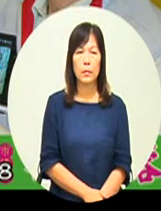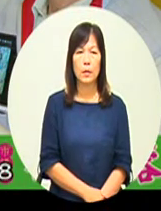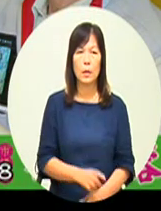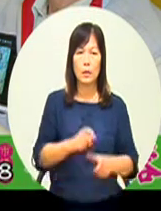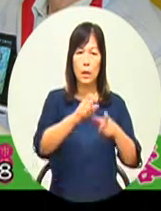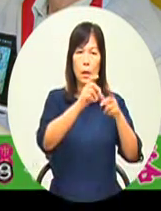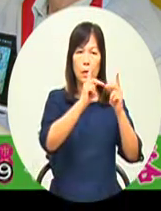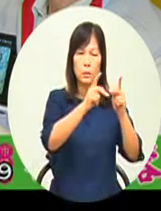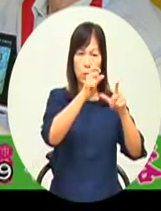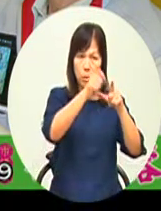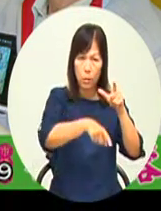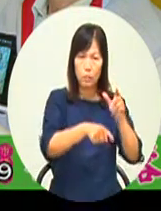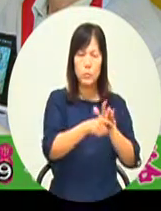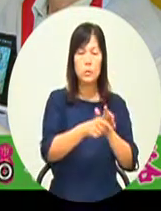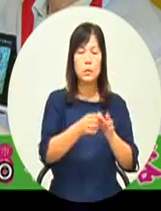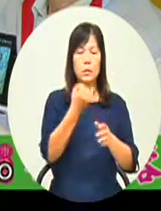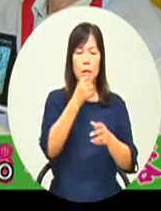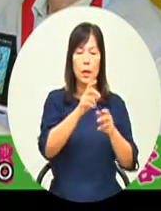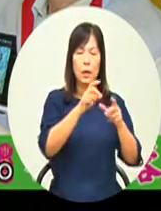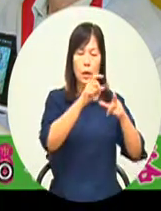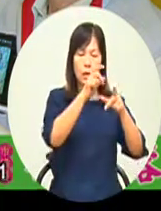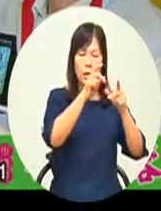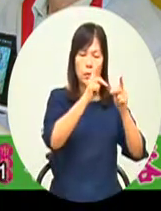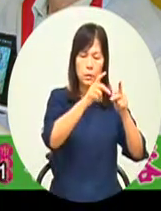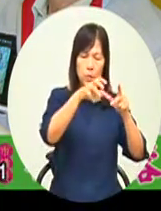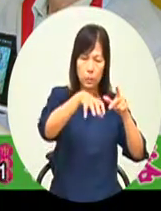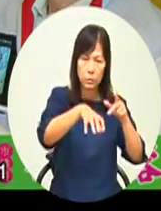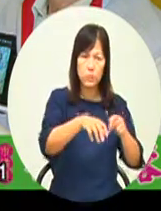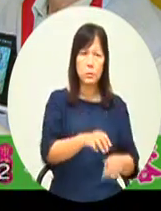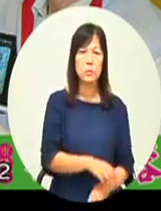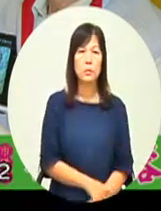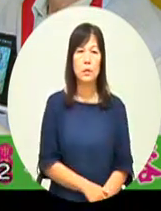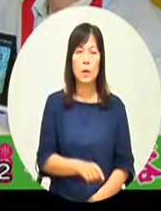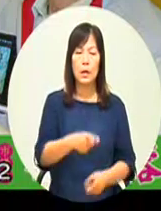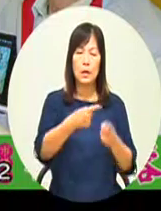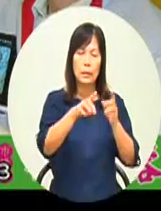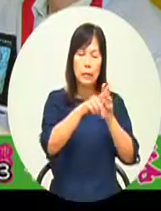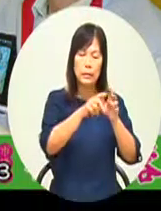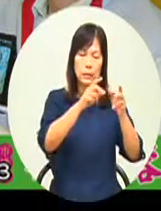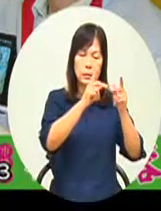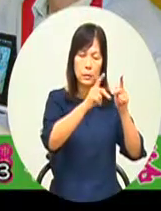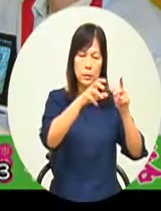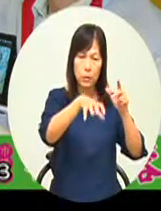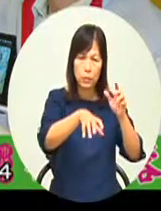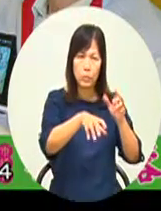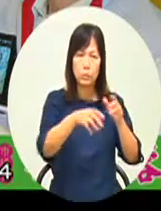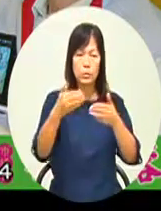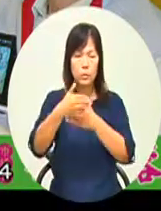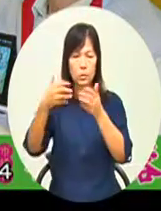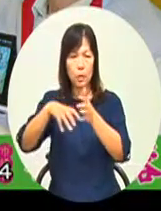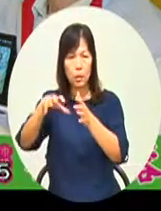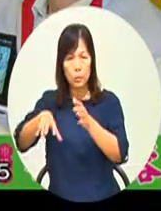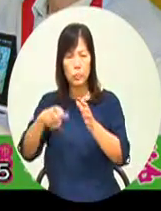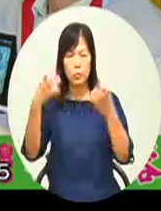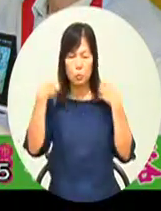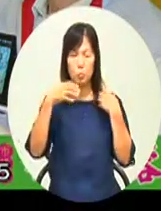司当然是捷运局，我想这个应该是捷运局跟交通局都有责